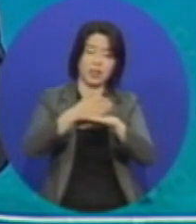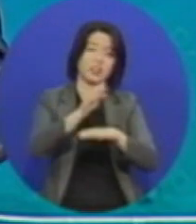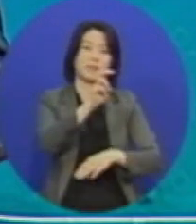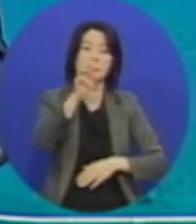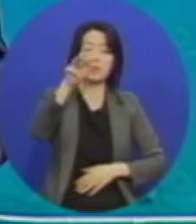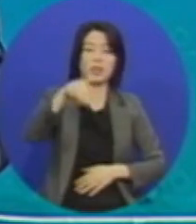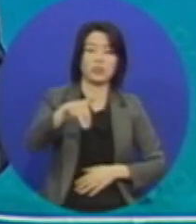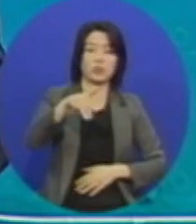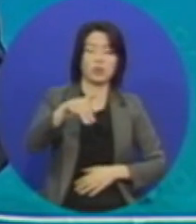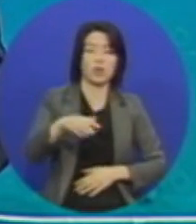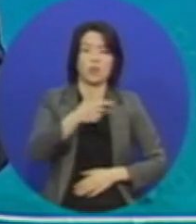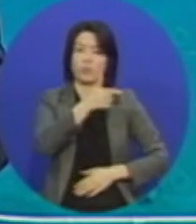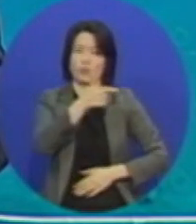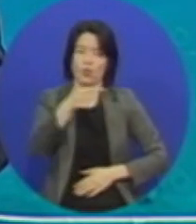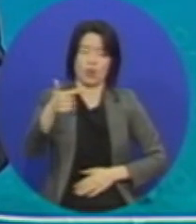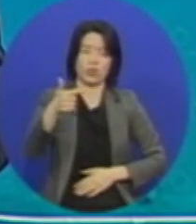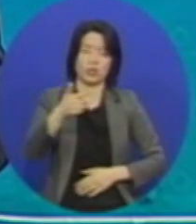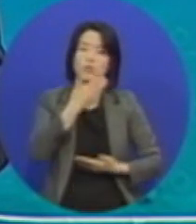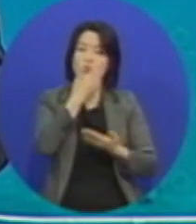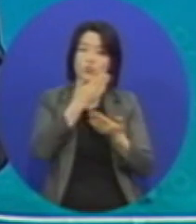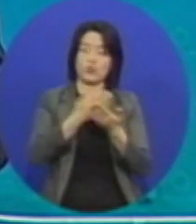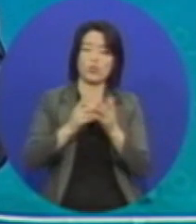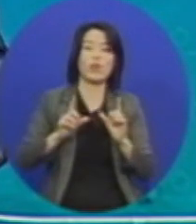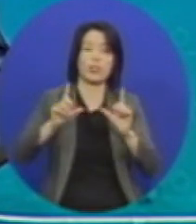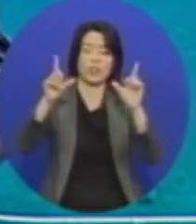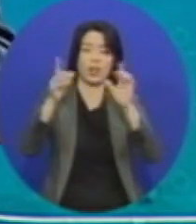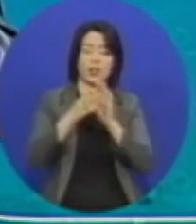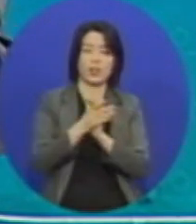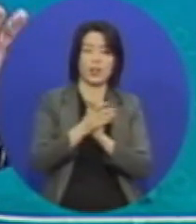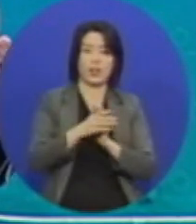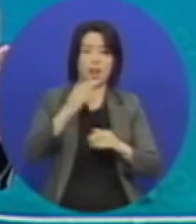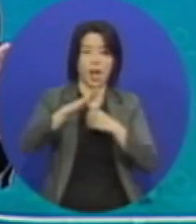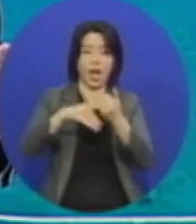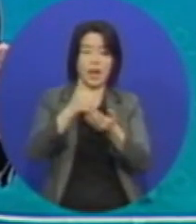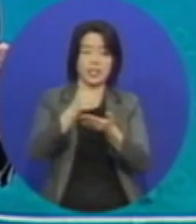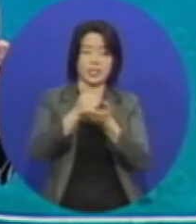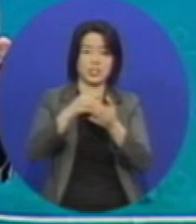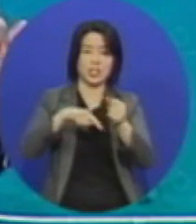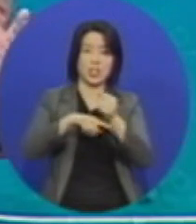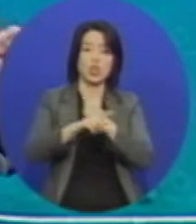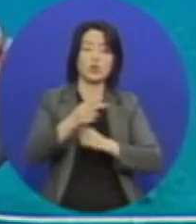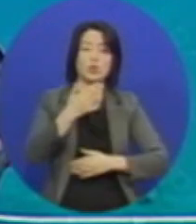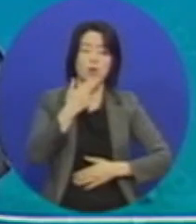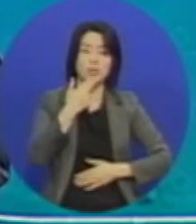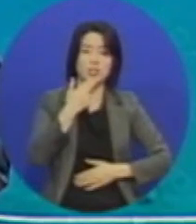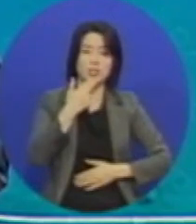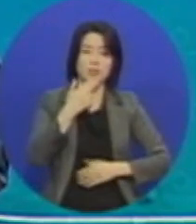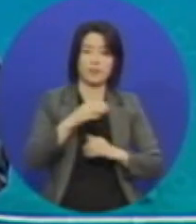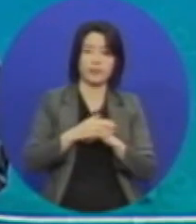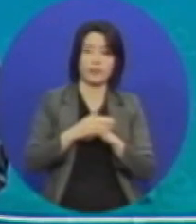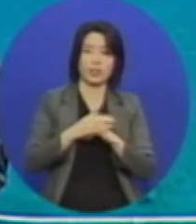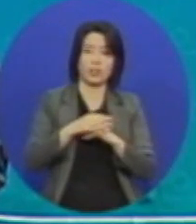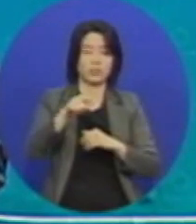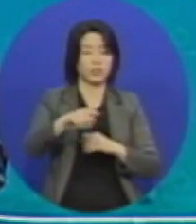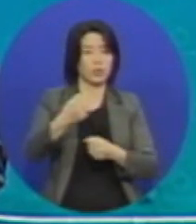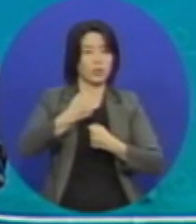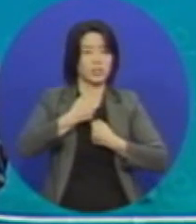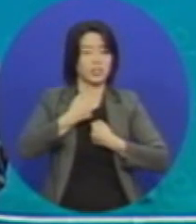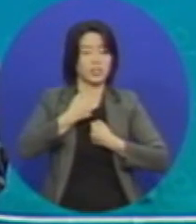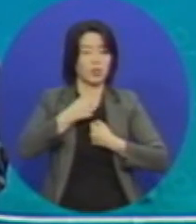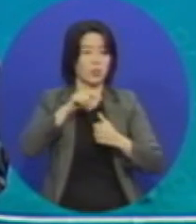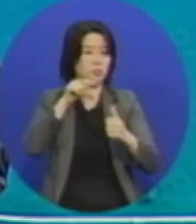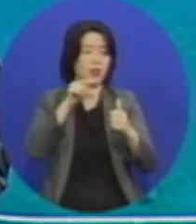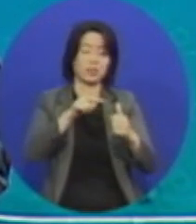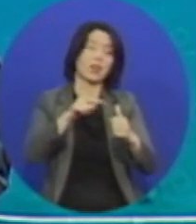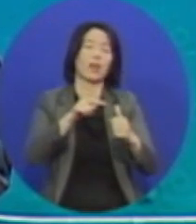감자 저런 대단히 중요한 절기입니다 하나님께서 이유없이 맥주 감사절을 지키라고 하신 뒤 가